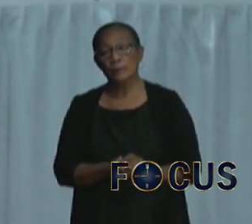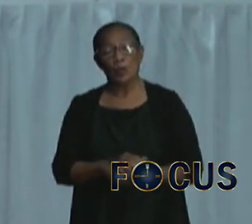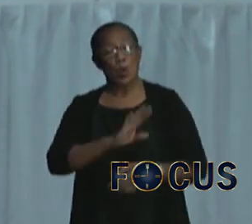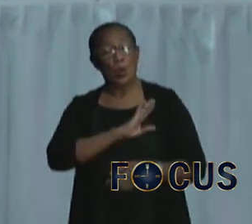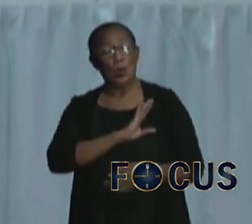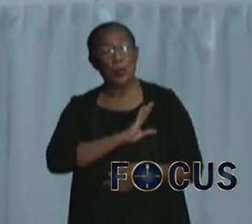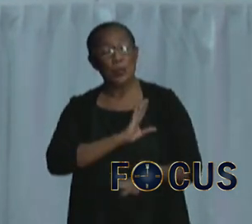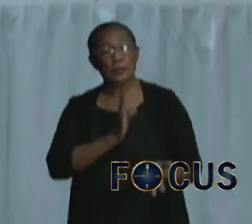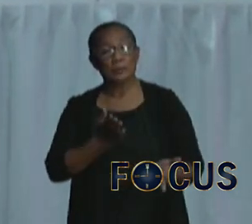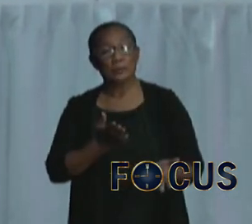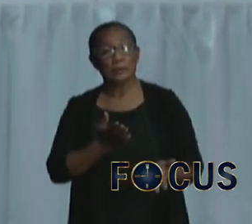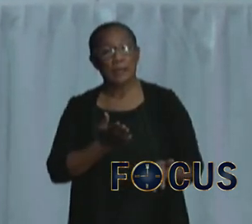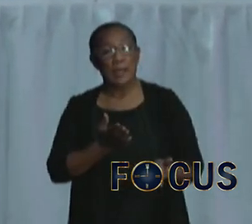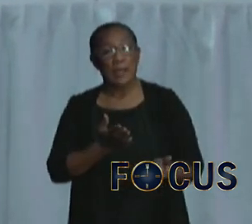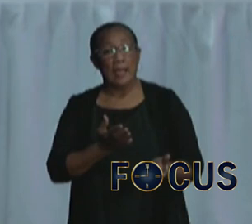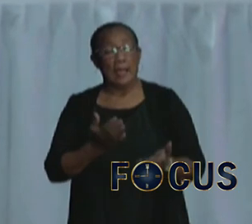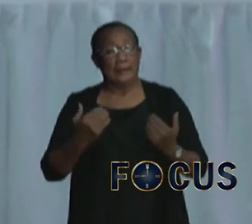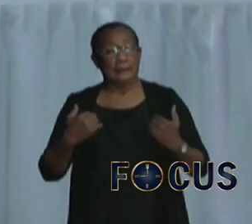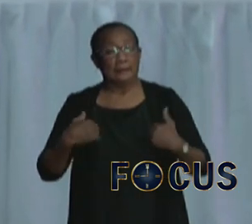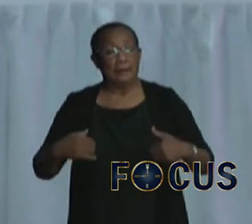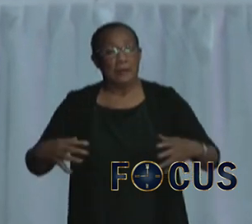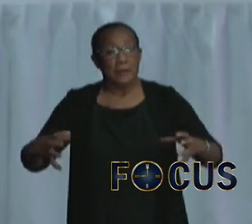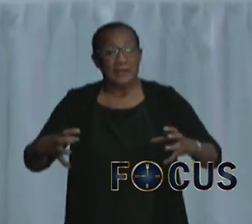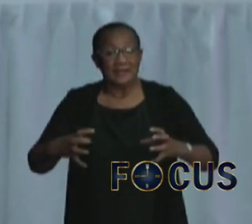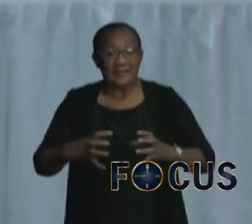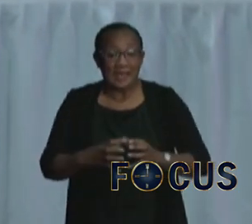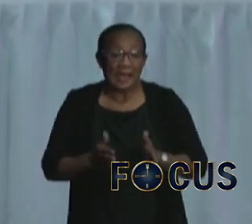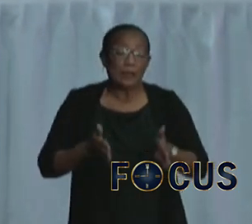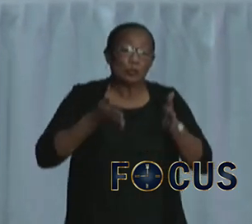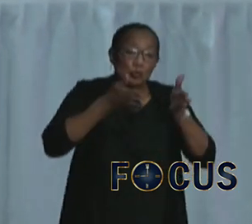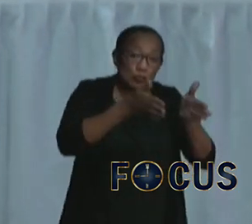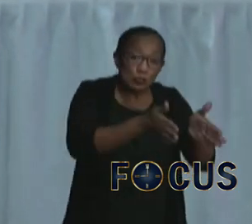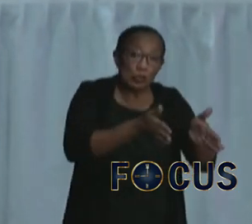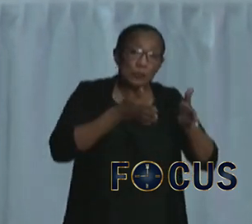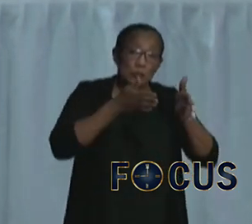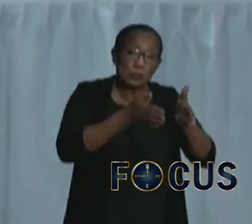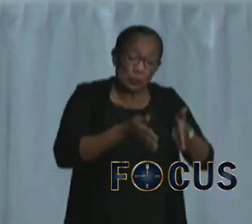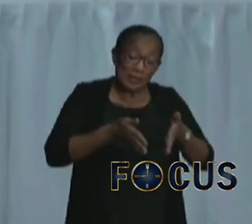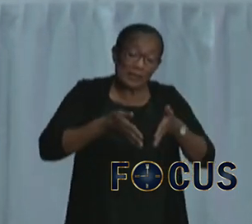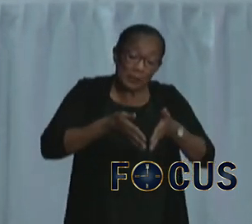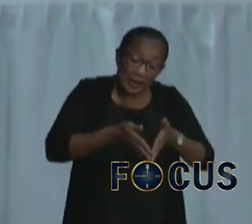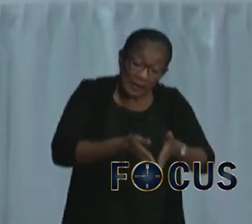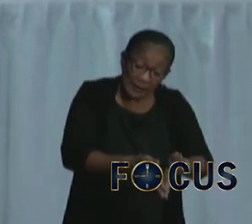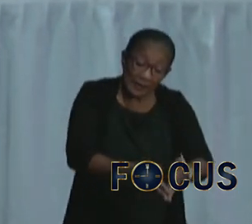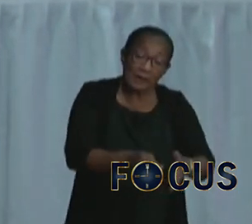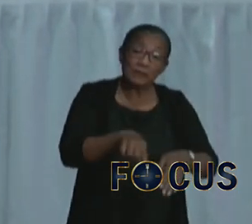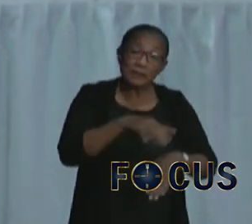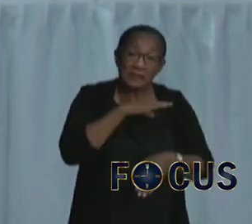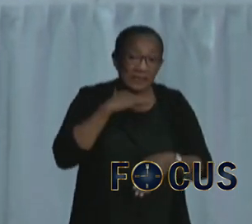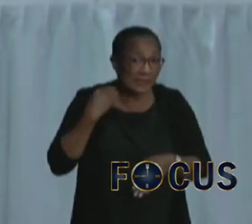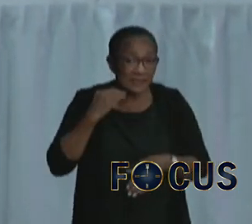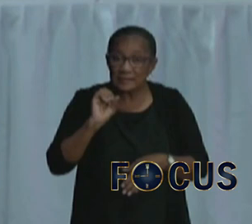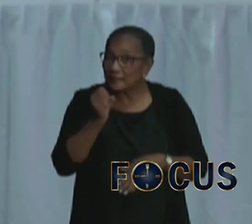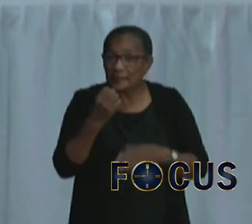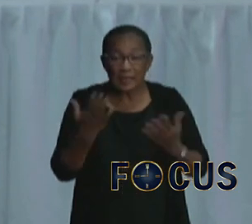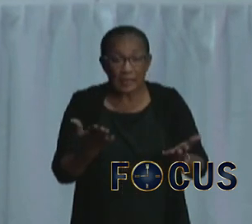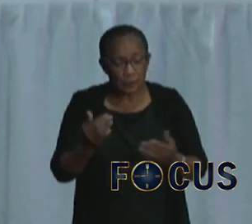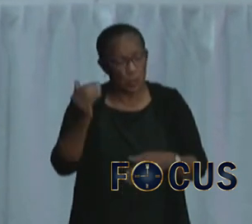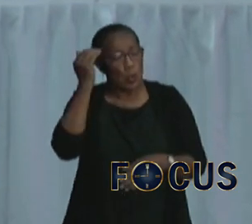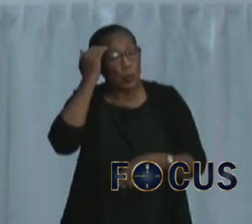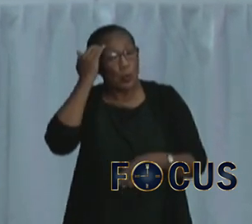Ook het massale bezoeken van begrafenissen wordt ontraden. We kennen onze